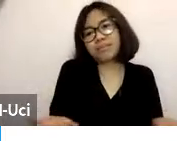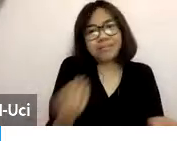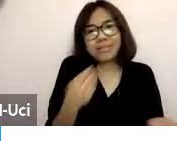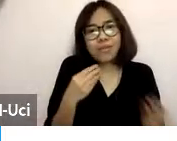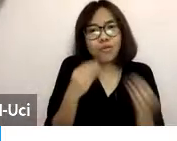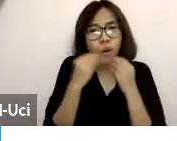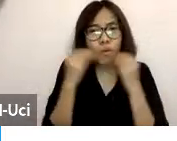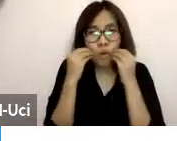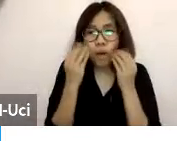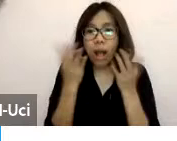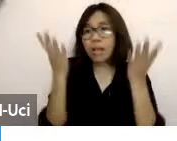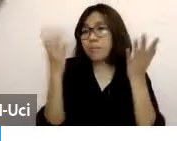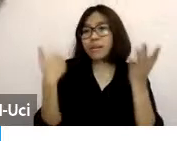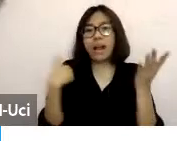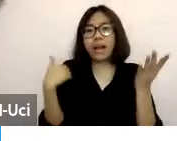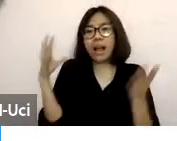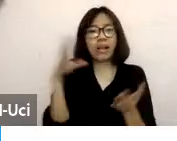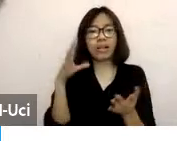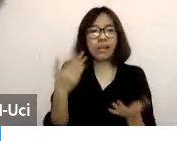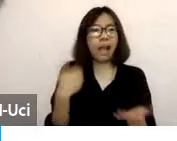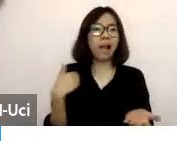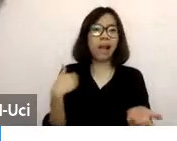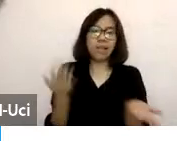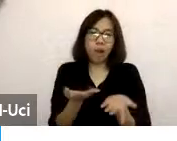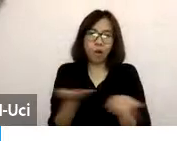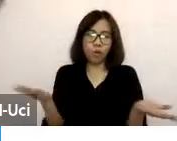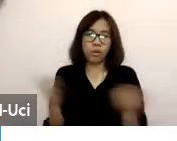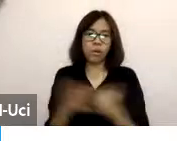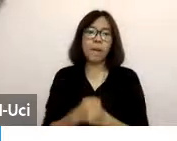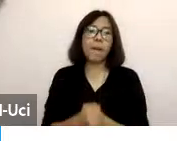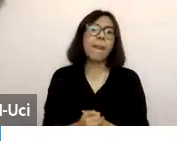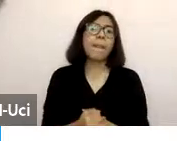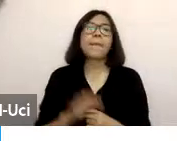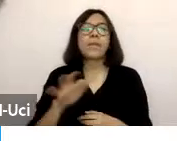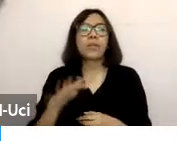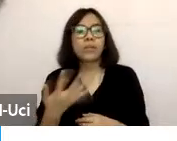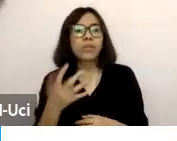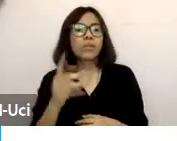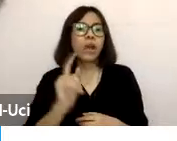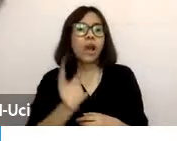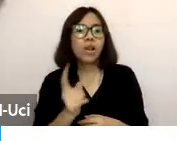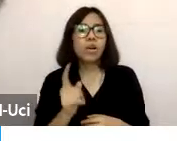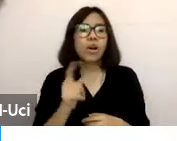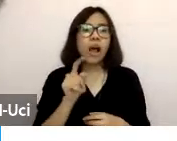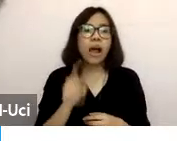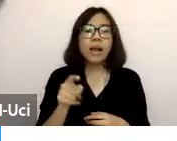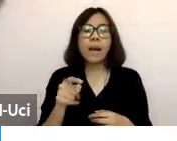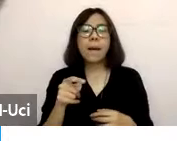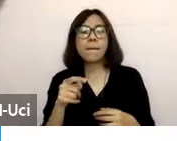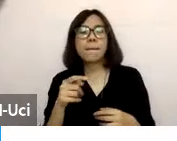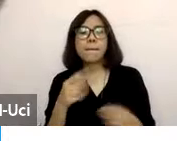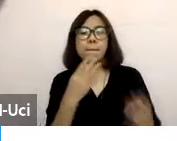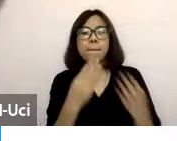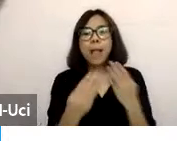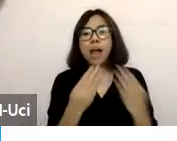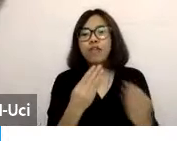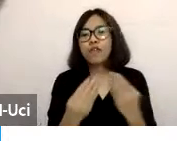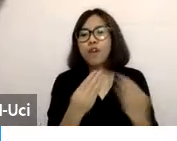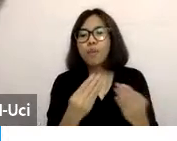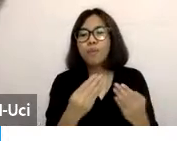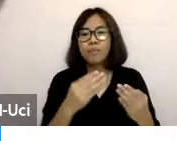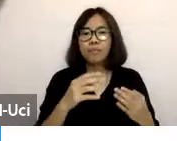kemudian arah dan pola OB yang jelas ketika mungkin muncul waktu empat kelompok parfum tadi yang sebenarnya SS2